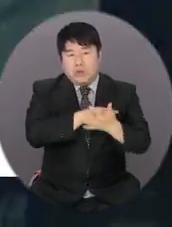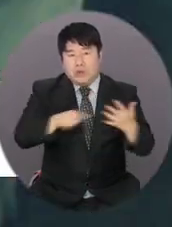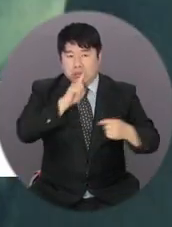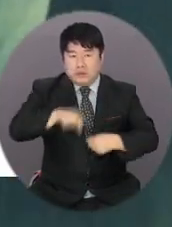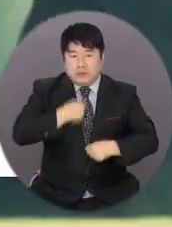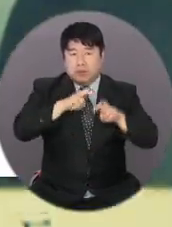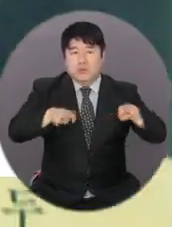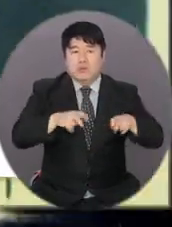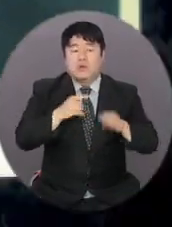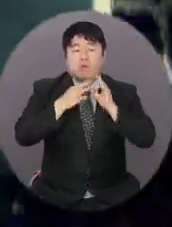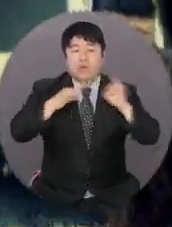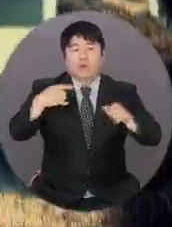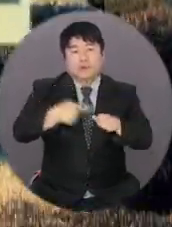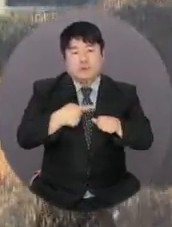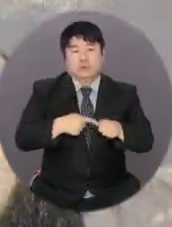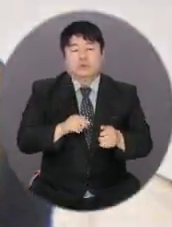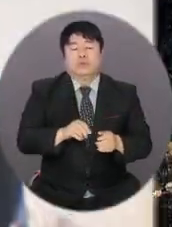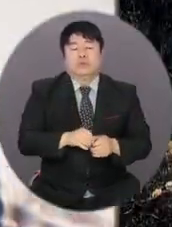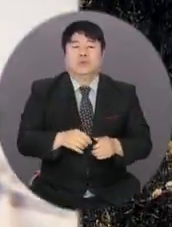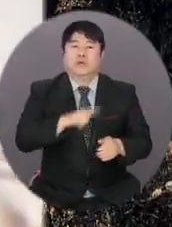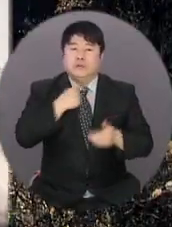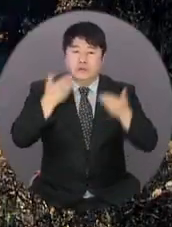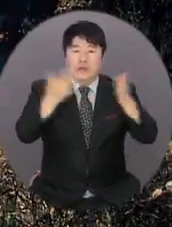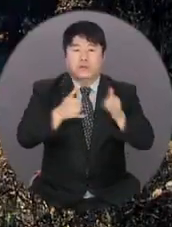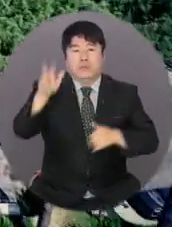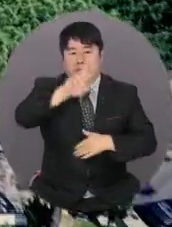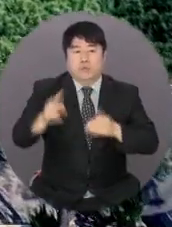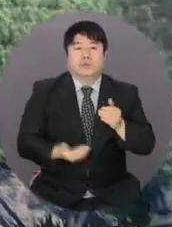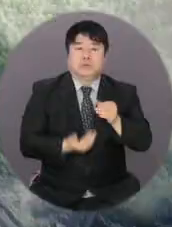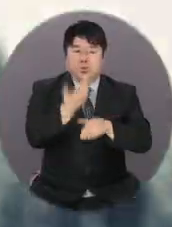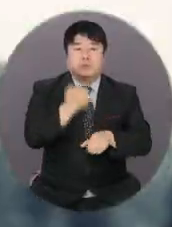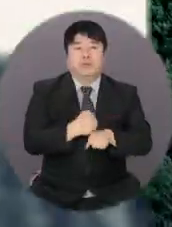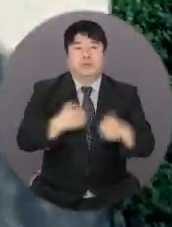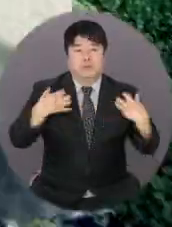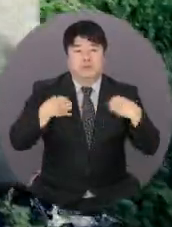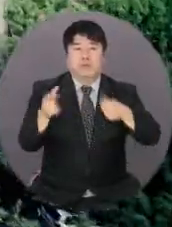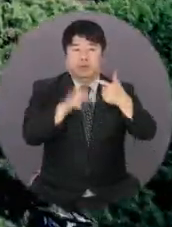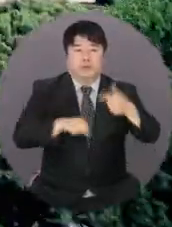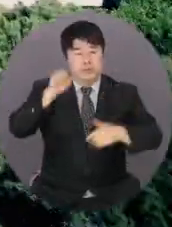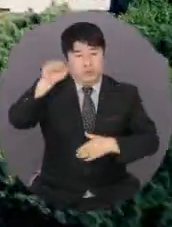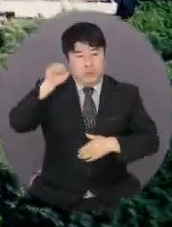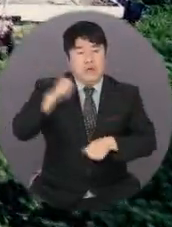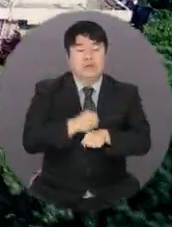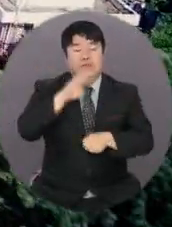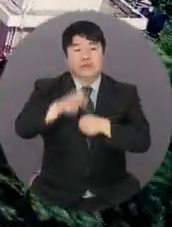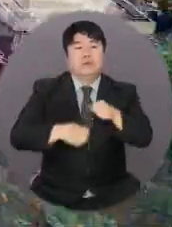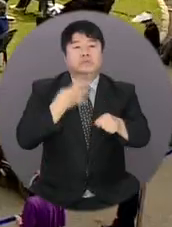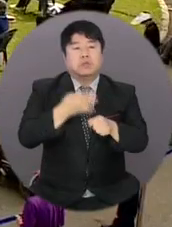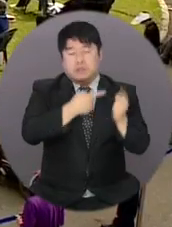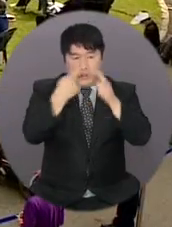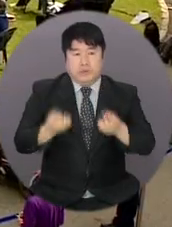외치며 스스로를 희생하는 이들이 전국에서 잇따라 나타났습니다. 정부는 6월 항쟁 34주년